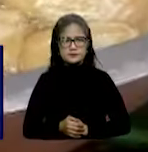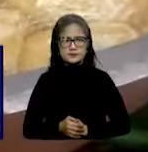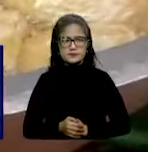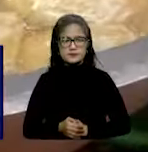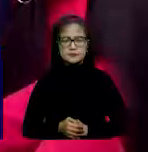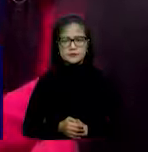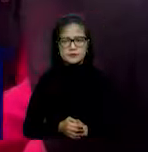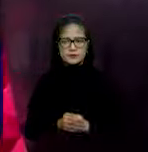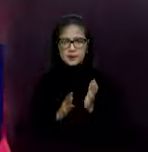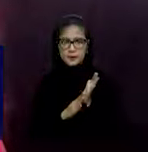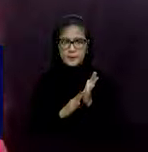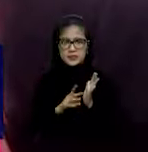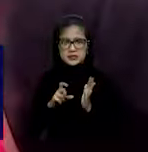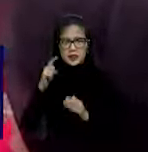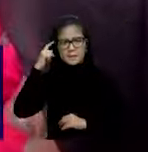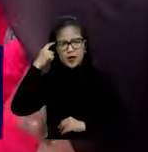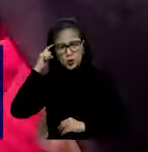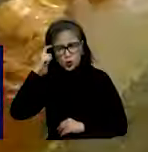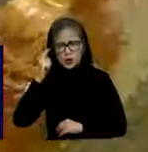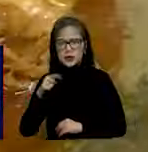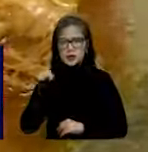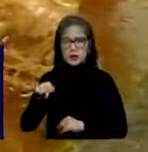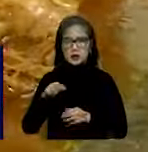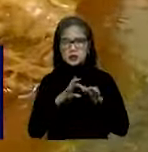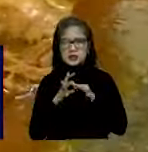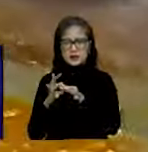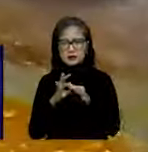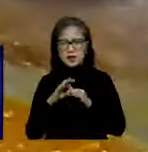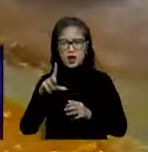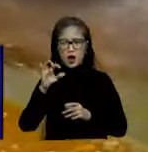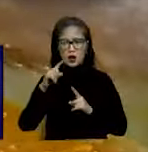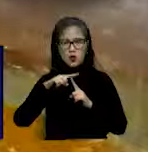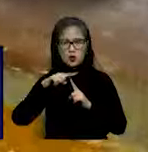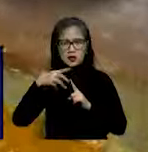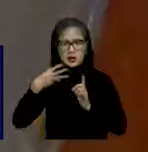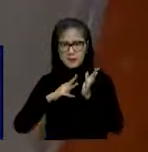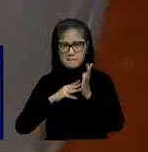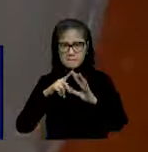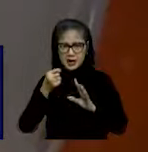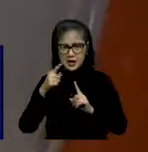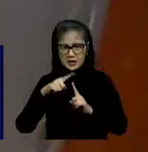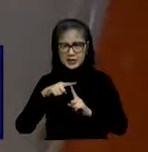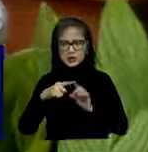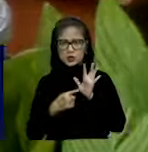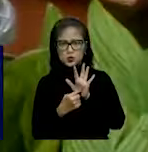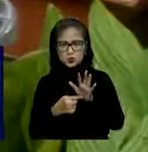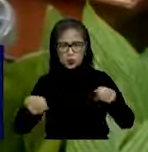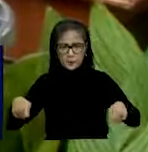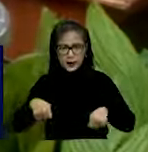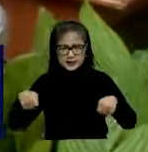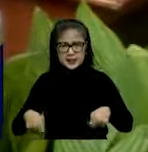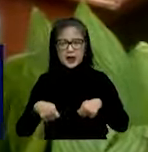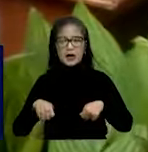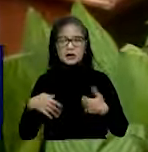MNC Peduli bersama Lotte Mart Indonesia memasak makanan bergizi dan sehat di RPTRA Kebon Sirih, Jakarta Pusat. Program